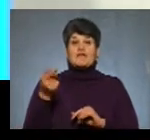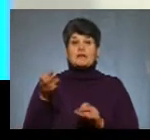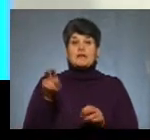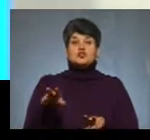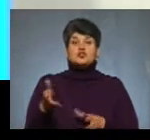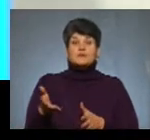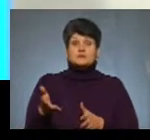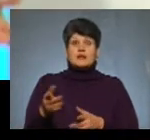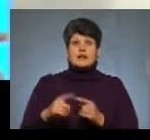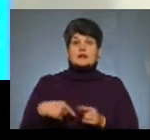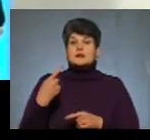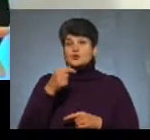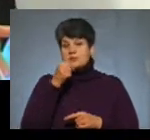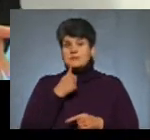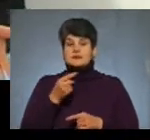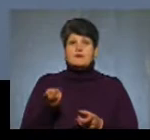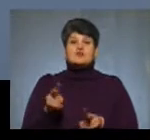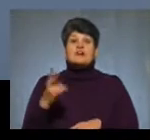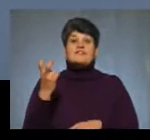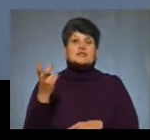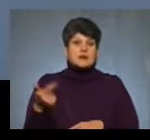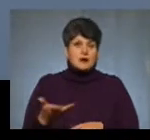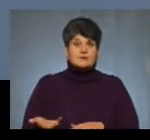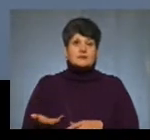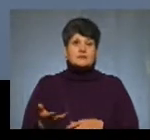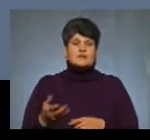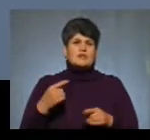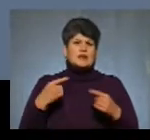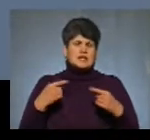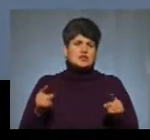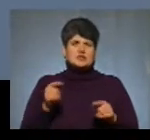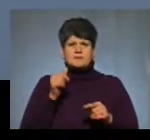неї. Наступний місяць там залишилося 200 гривень. В